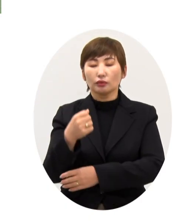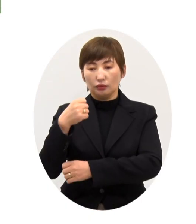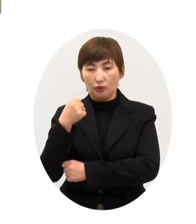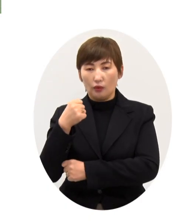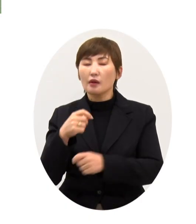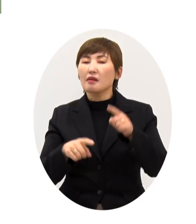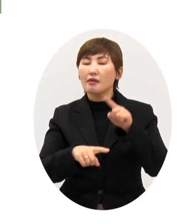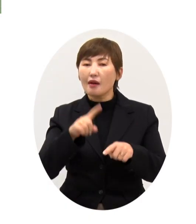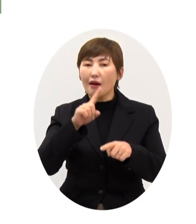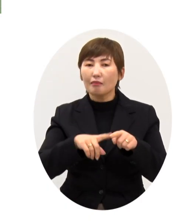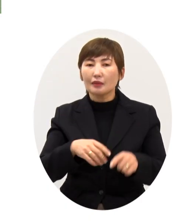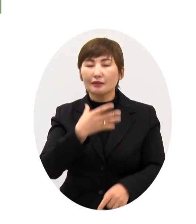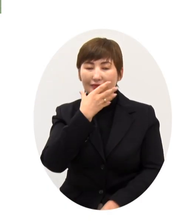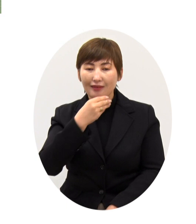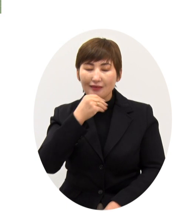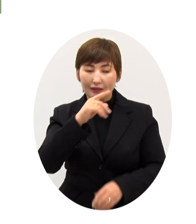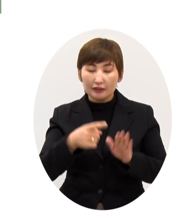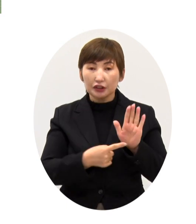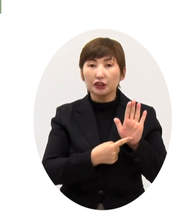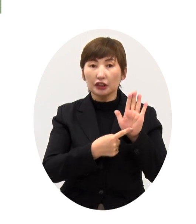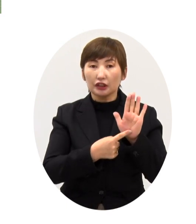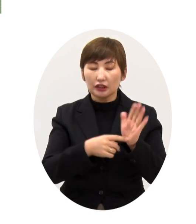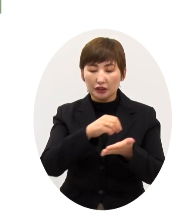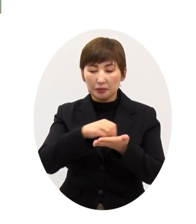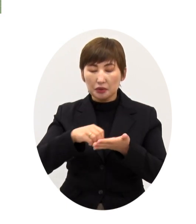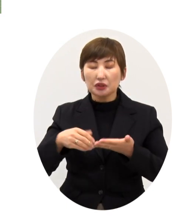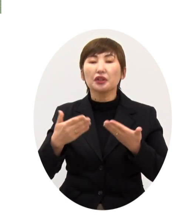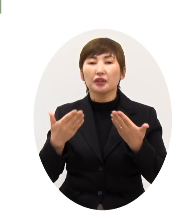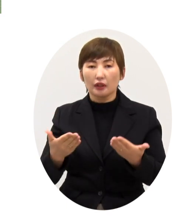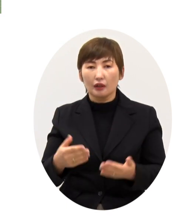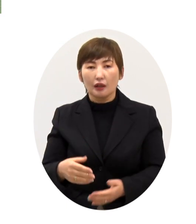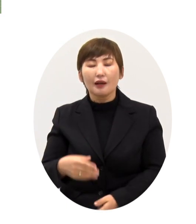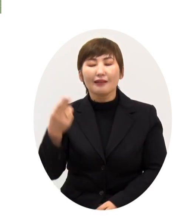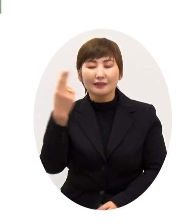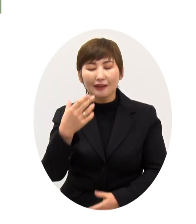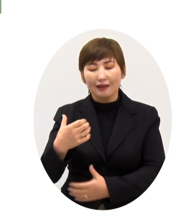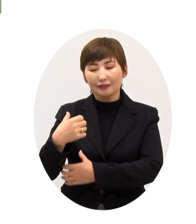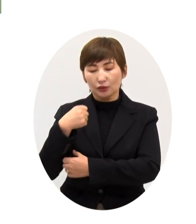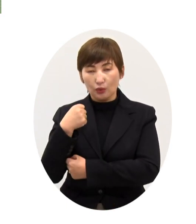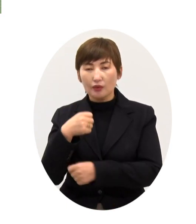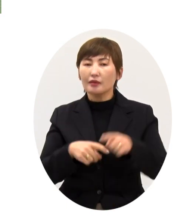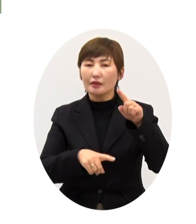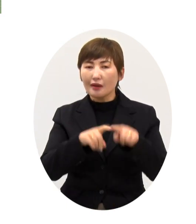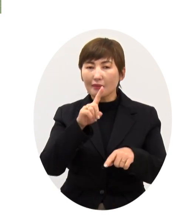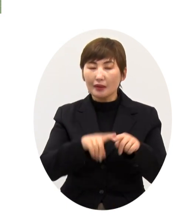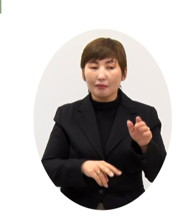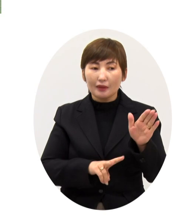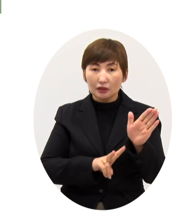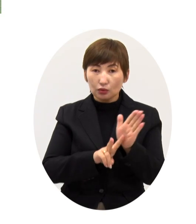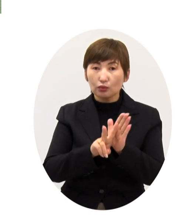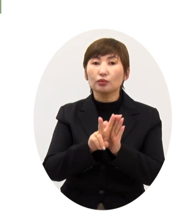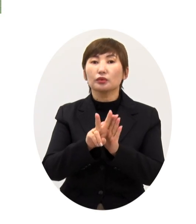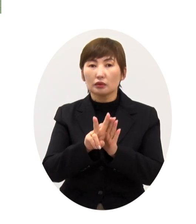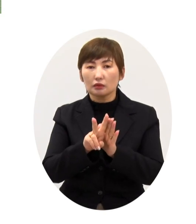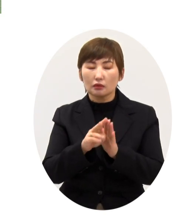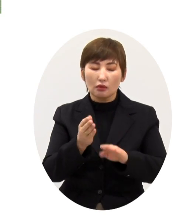нь юуны ямар бэлэгдлийг илэрхийлдгийг бичээрэй хүүхдүүдээ. Их цагаан туг нь ямар ямар тугнаас бүрддэг гэж